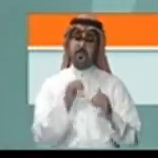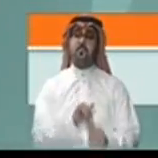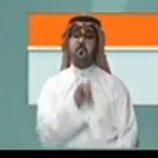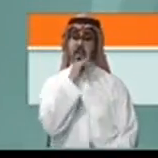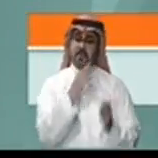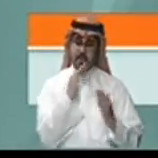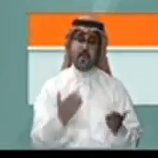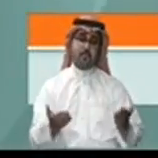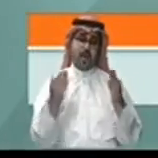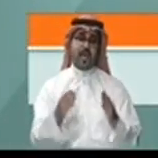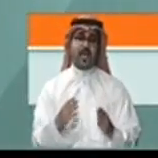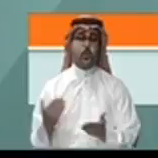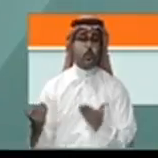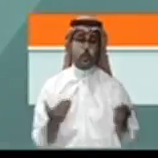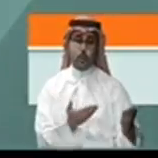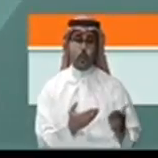أيضا،